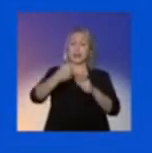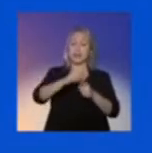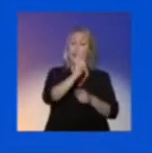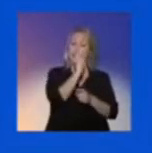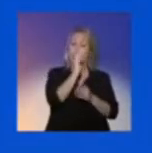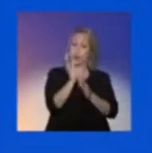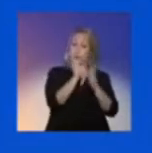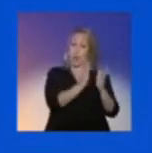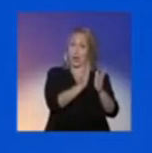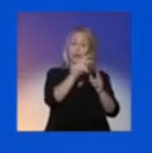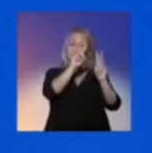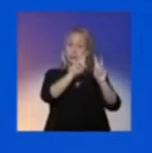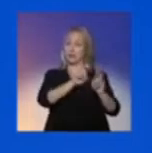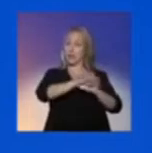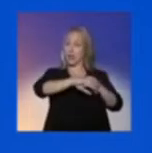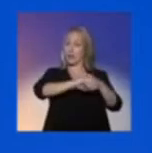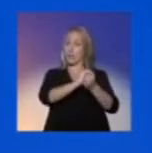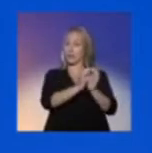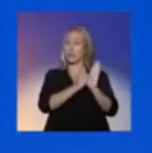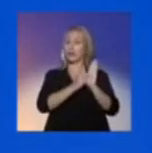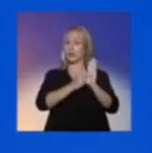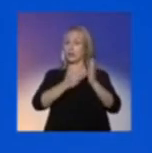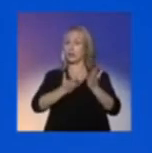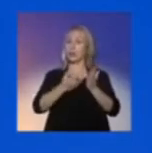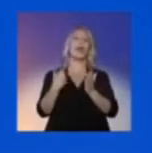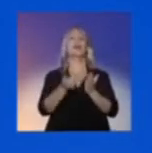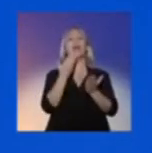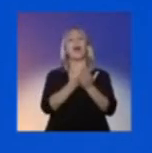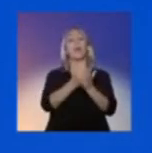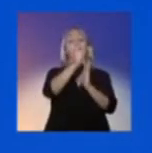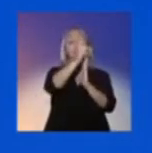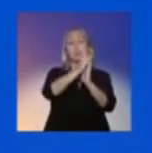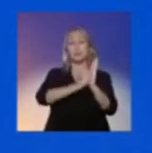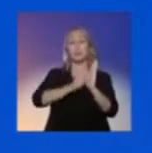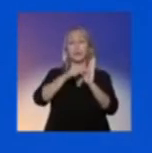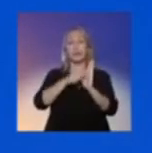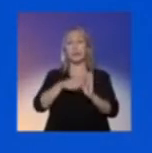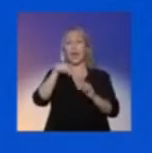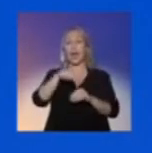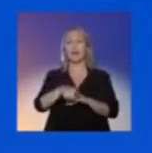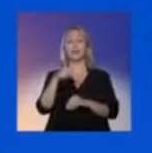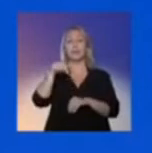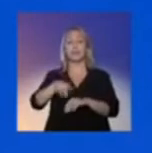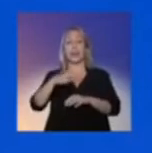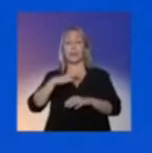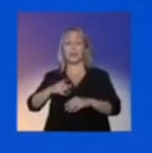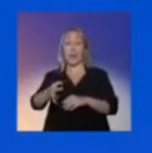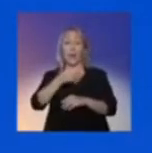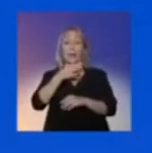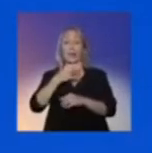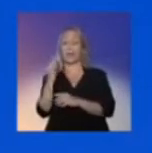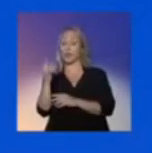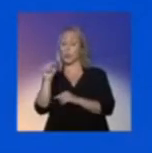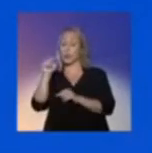στη ΔΕΘ. Ο Πρωθυπουργός στη συνέντευξη τύπου της Κυριακής υπογράμμισε ότι θα δοθούν αντισταθμιστικά ωφέλη από το κλείσιμο των λιγνητικών μονάδων